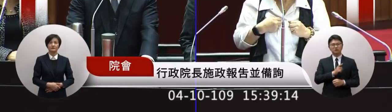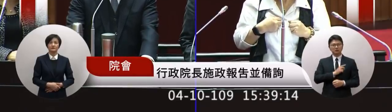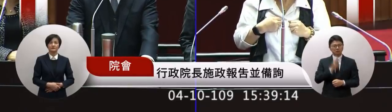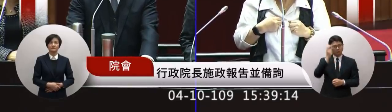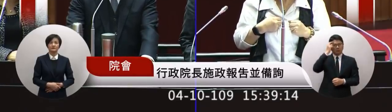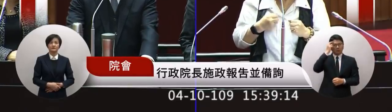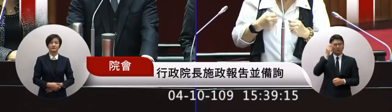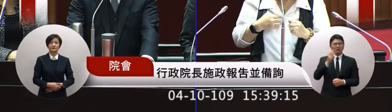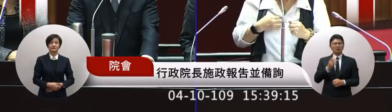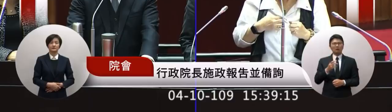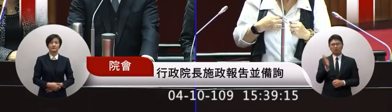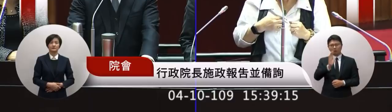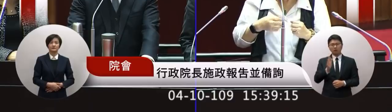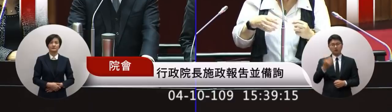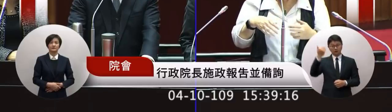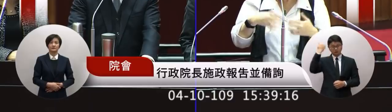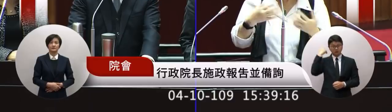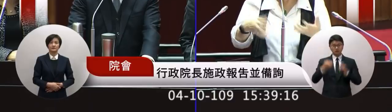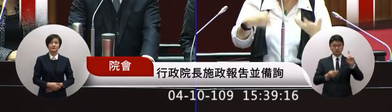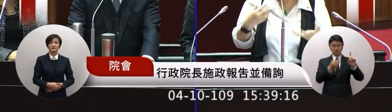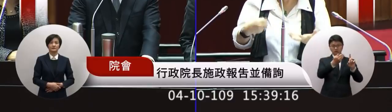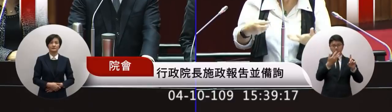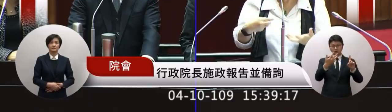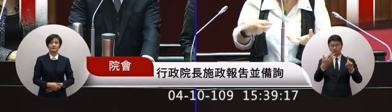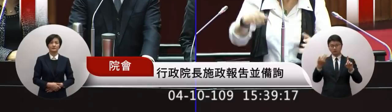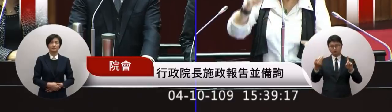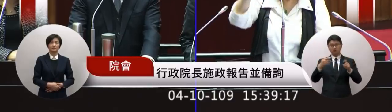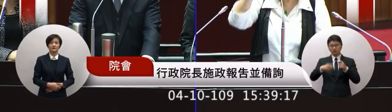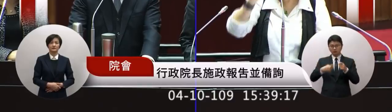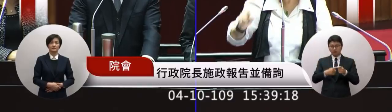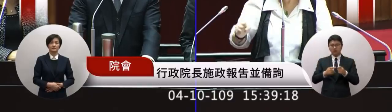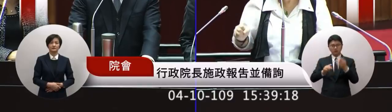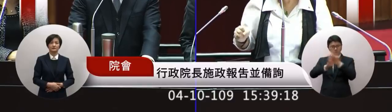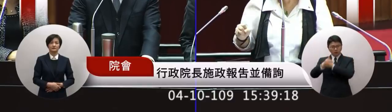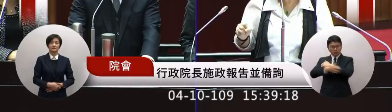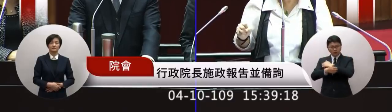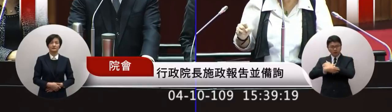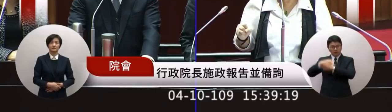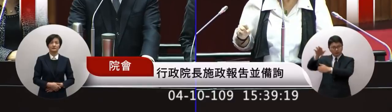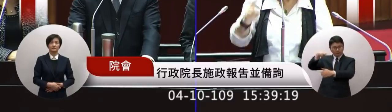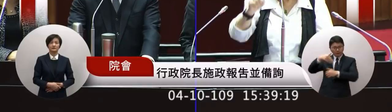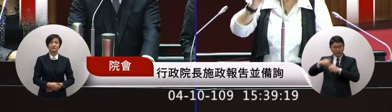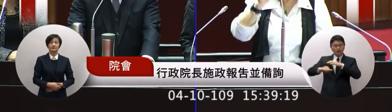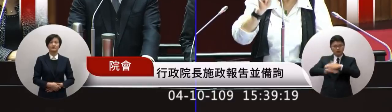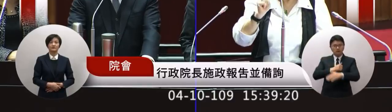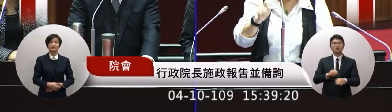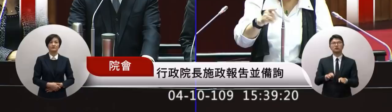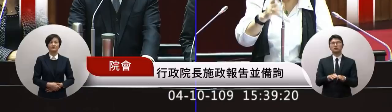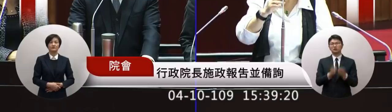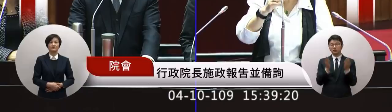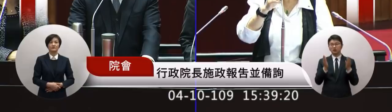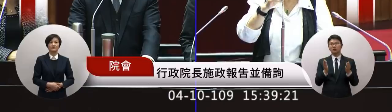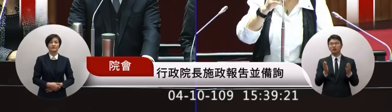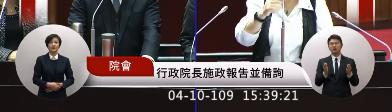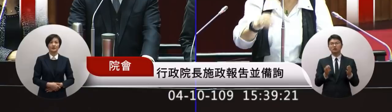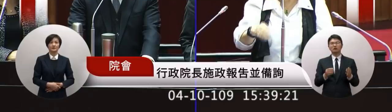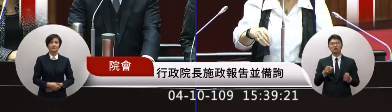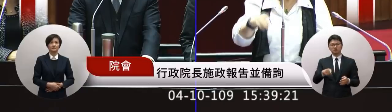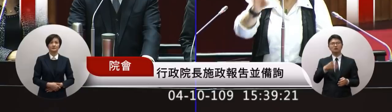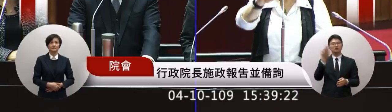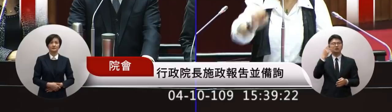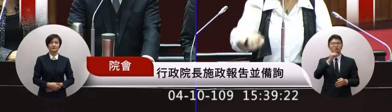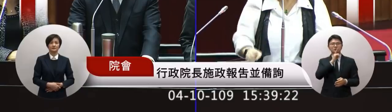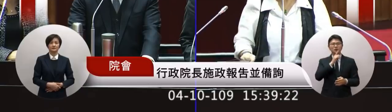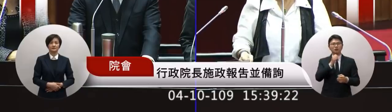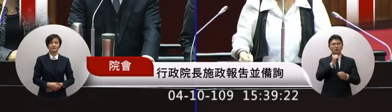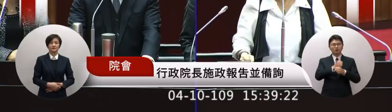因为我们过去1989年我们开始引进外劳的时候，我们说的我们那个叫做嘿，我们叫做补充性劳力嘛哈，